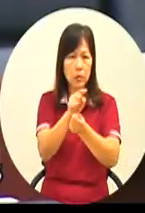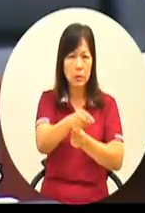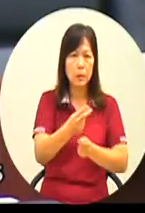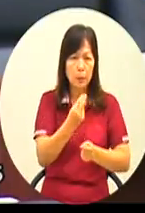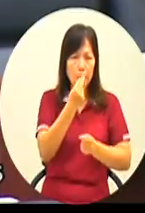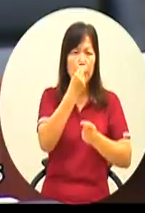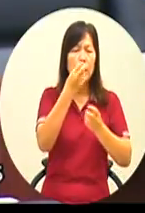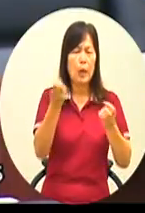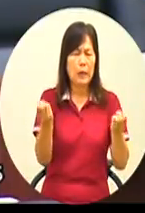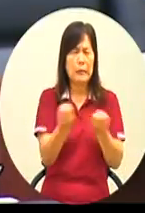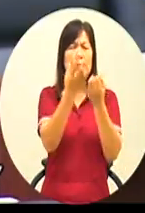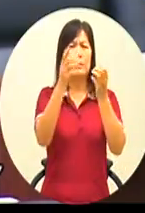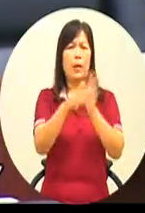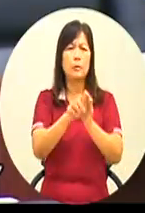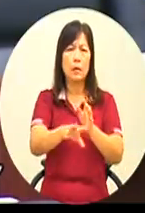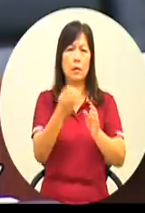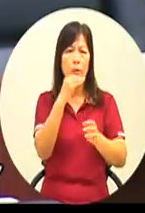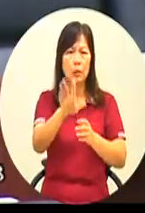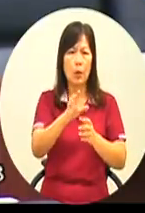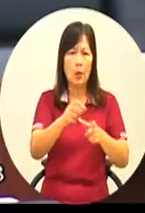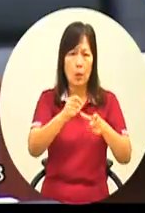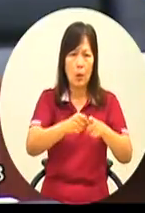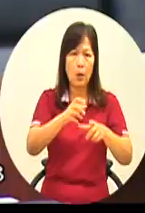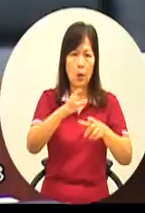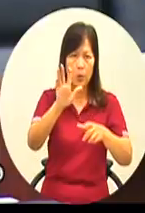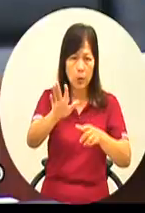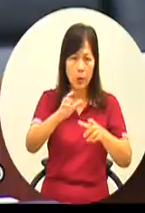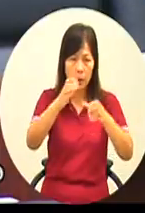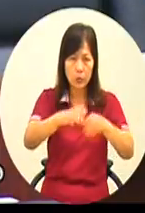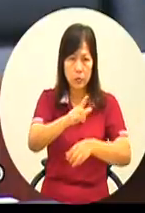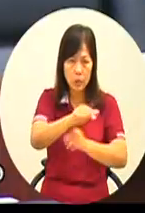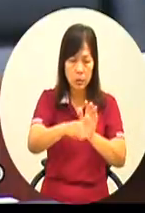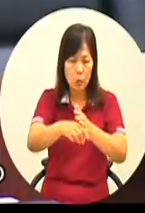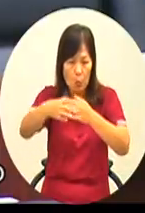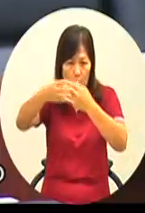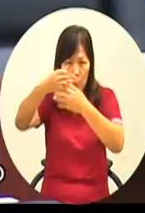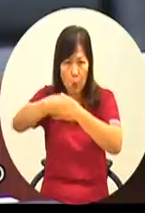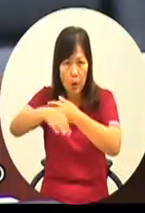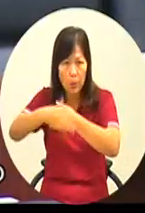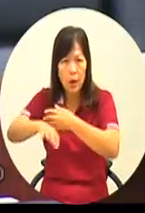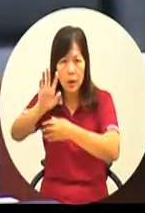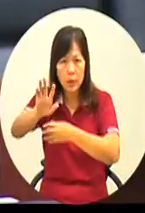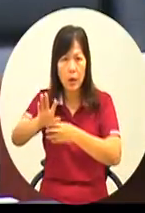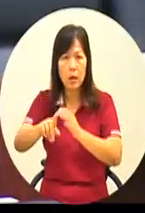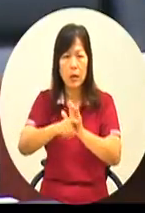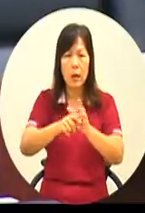气爆案发生有公有设施欠缺等